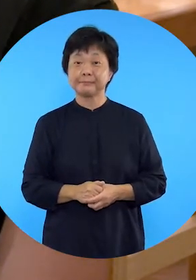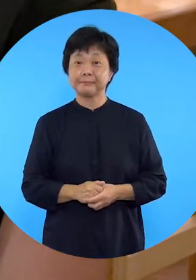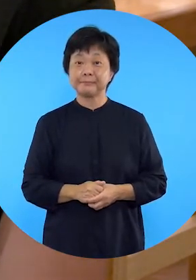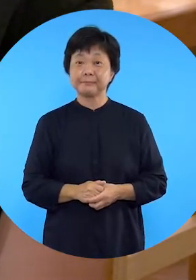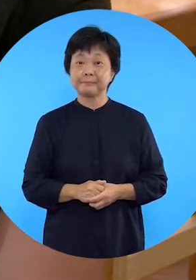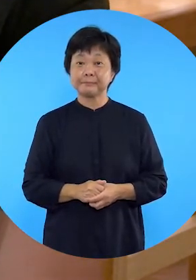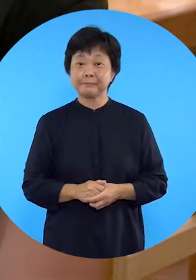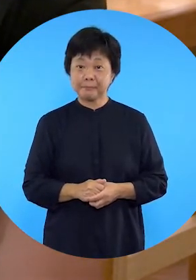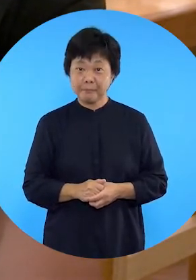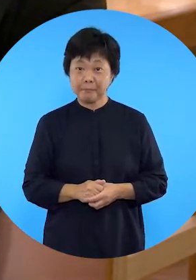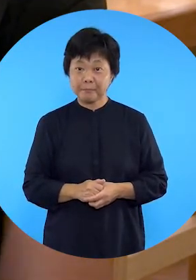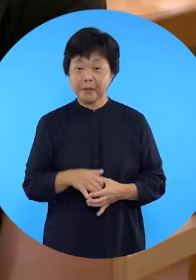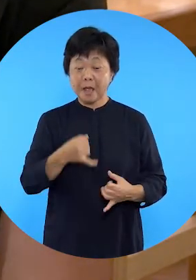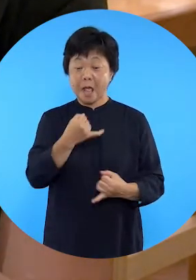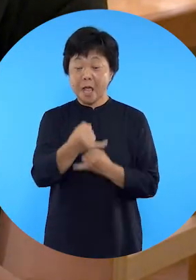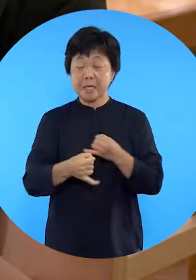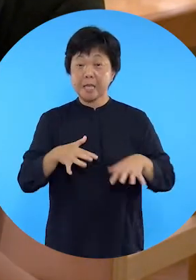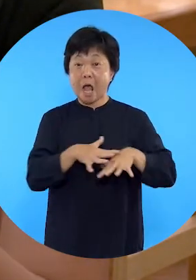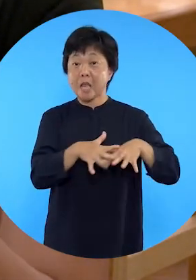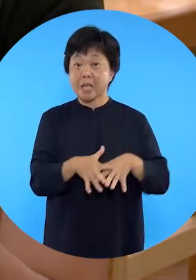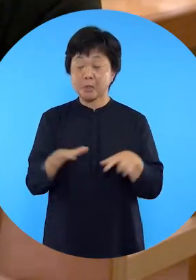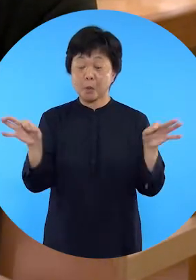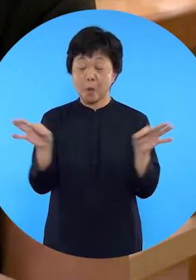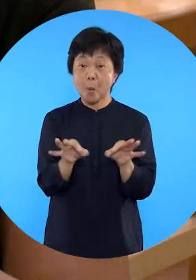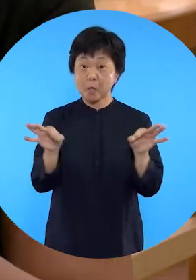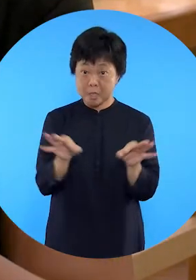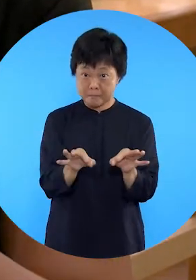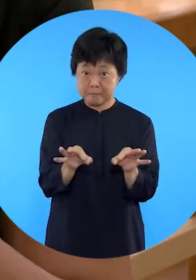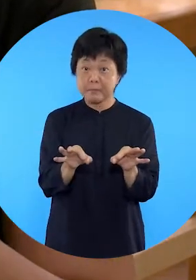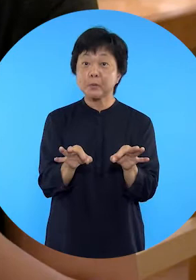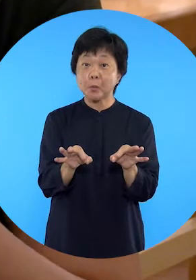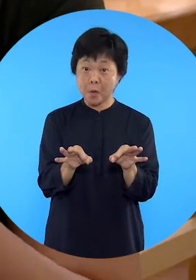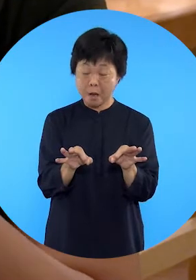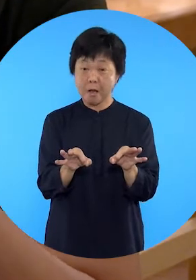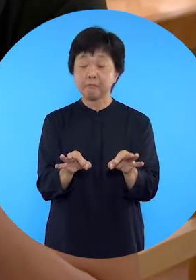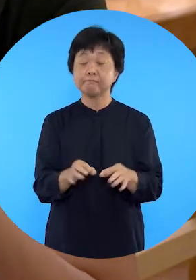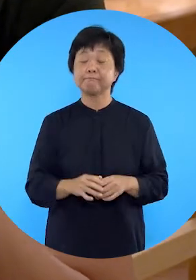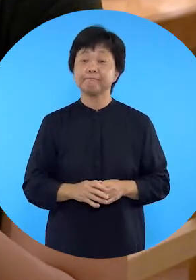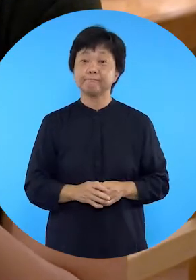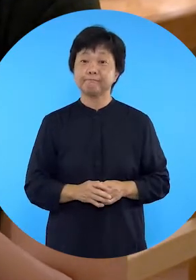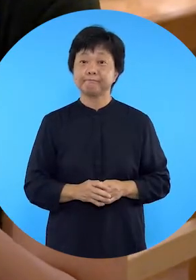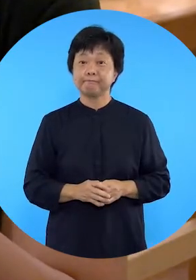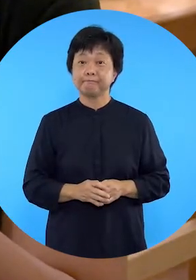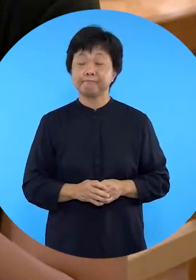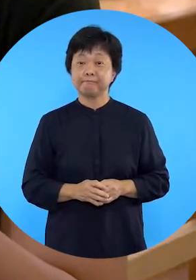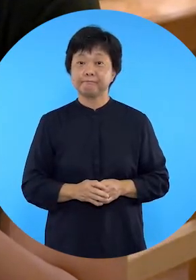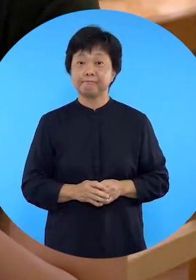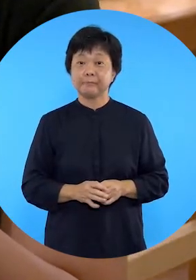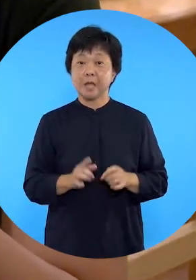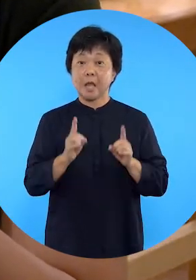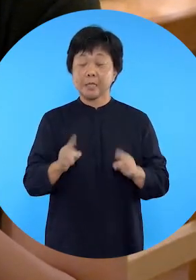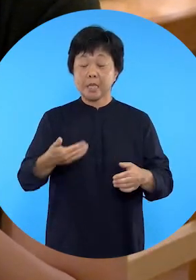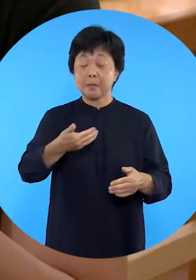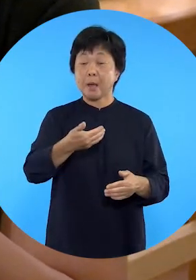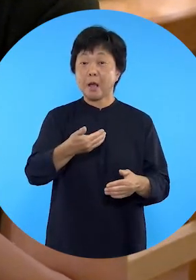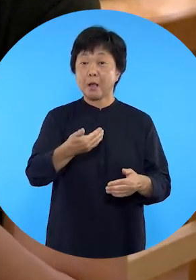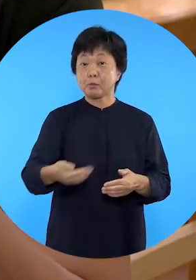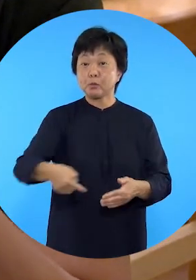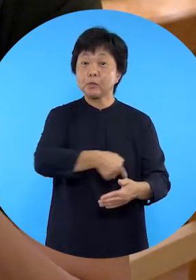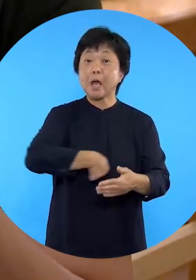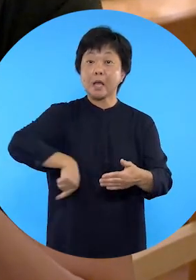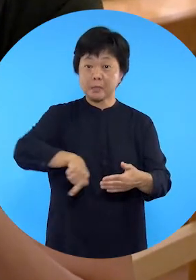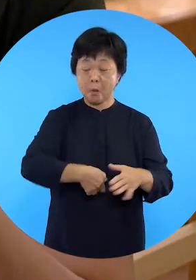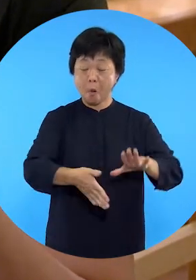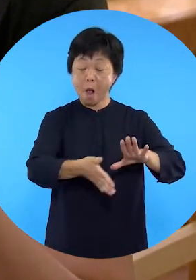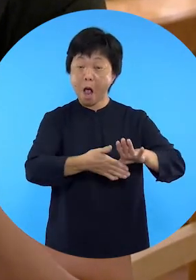からクラウドファンディングって形で資金を集めたり、あと同時にその、練馬